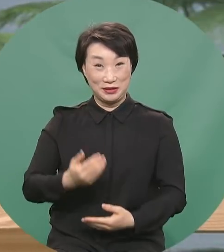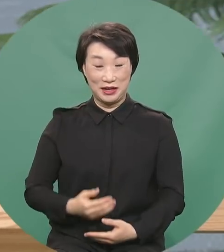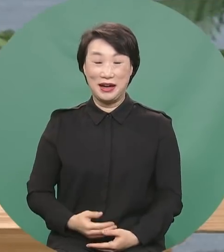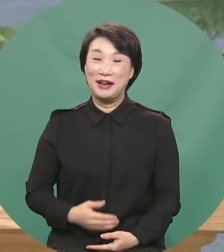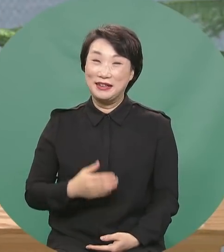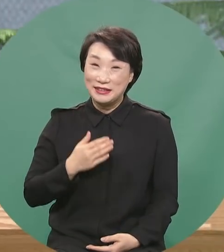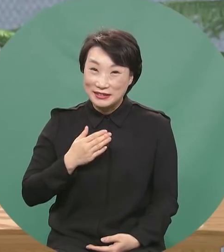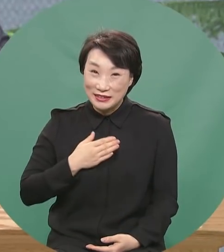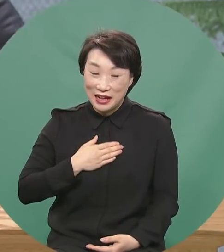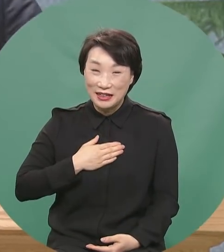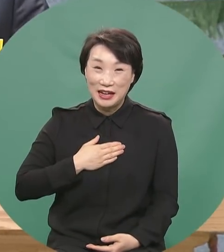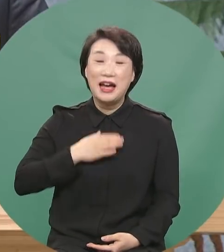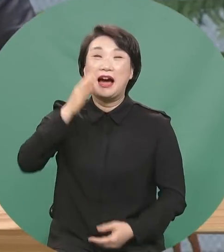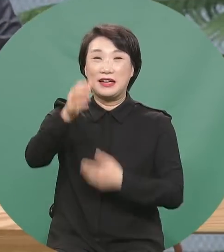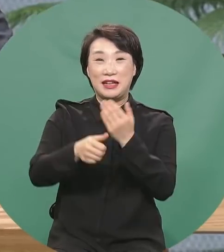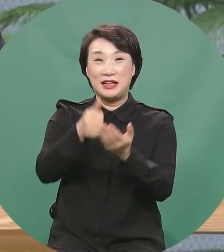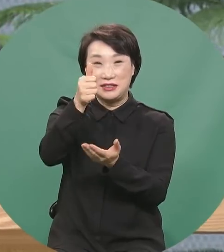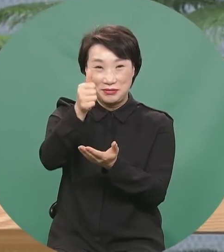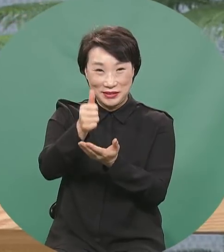나의 하나님이다.